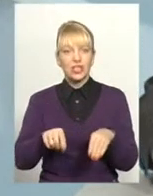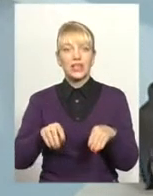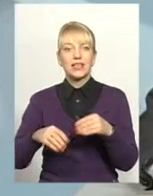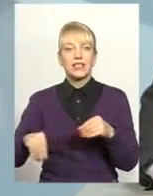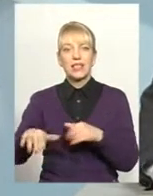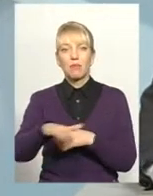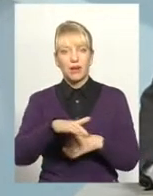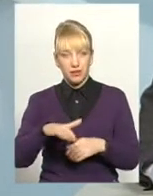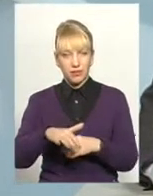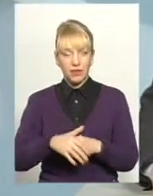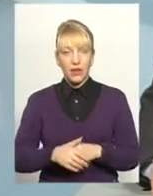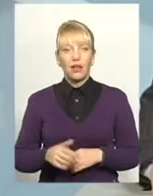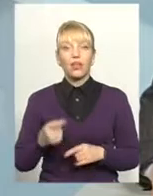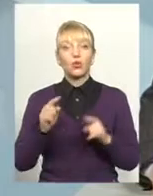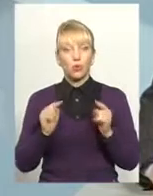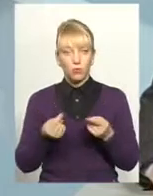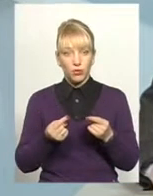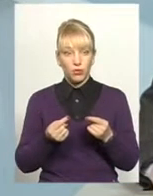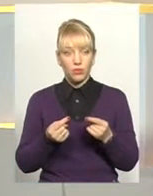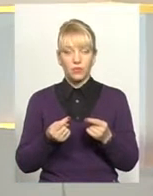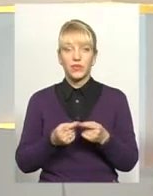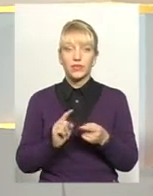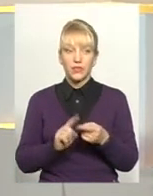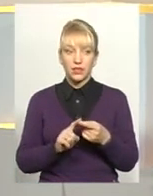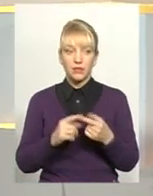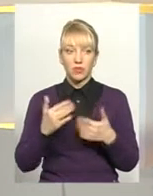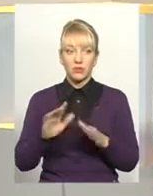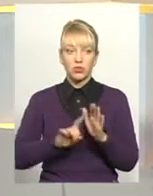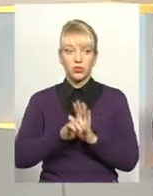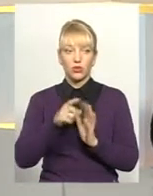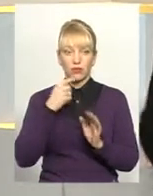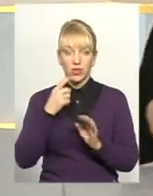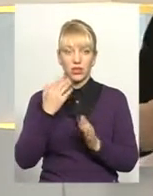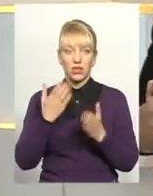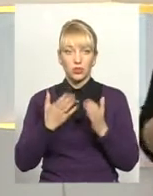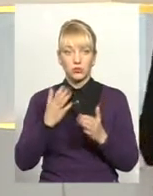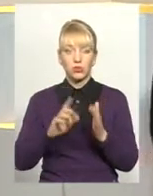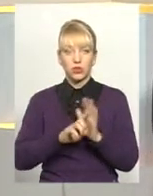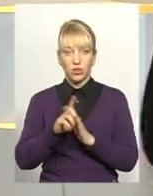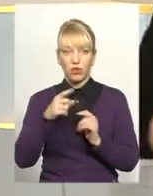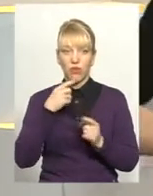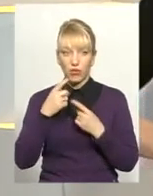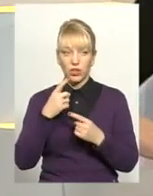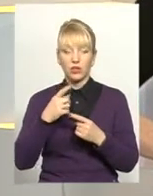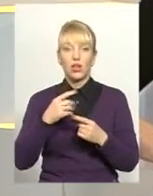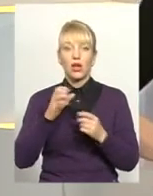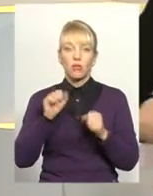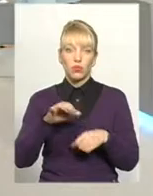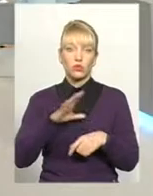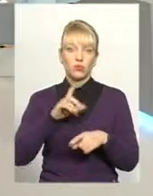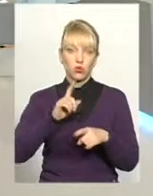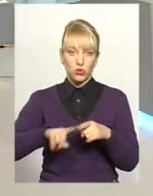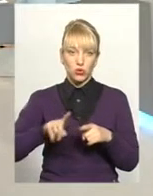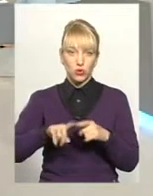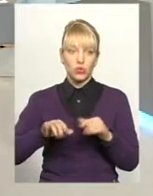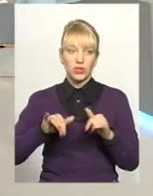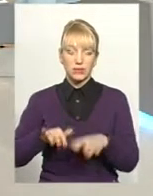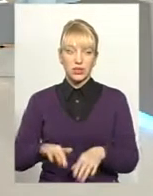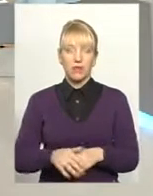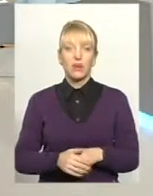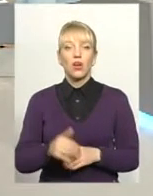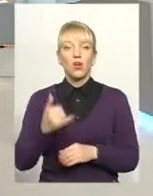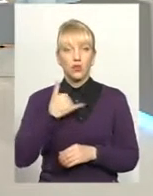сільгоспвиробництва. От, тому, ну, добре, що про це вже почали говорити. Раз почали говорити, будемо сподіватися, що і до справ дійде. Так, і